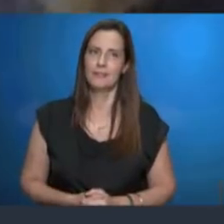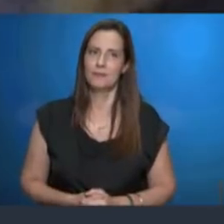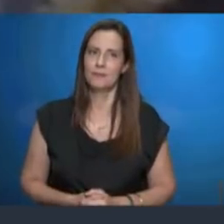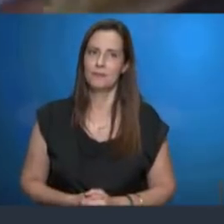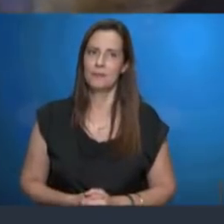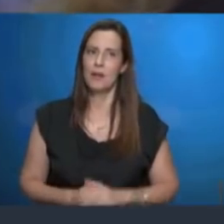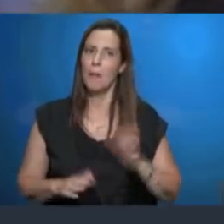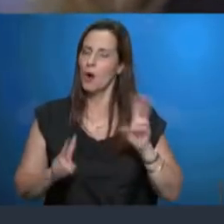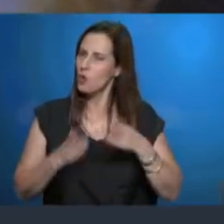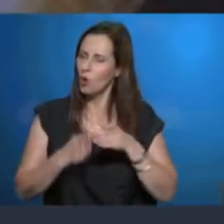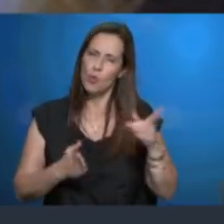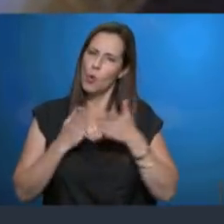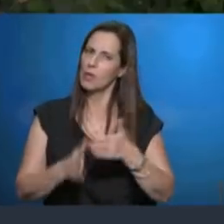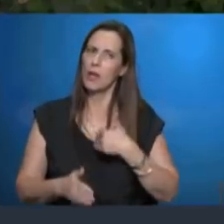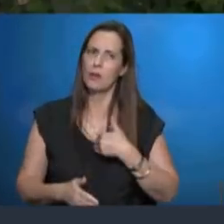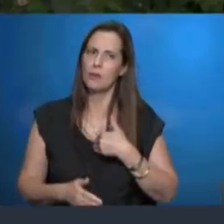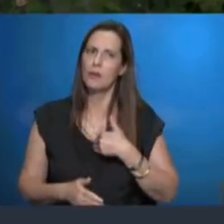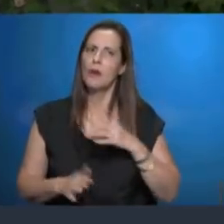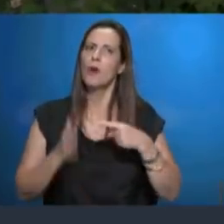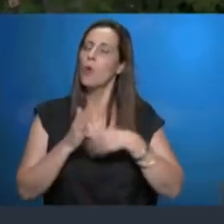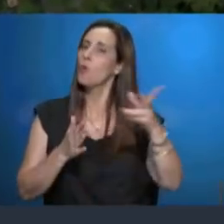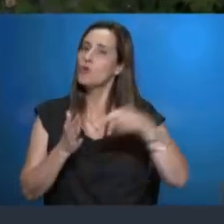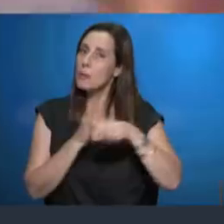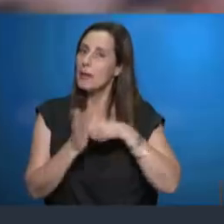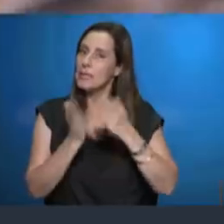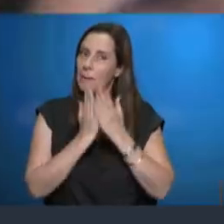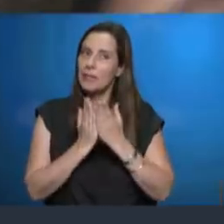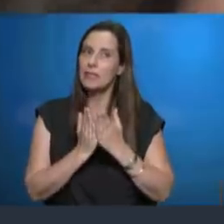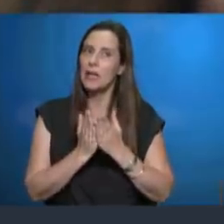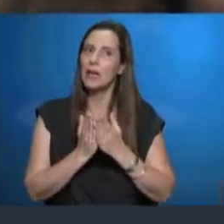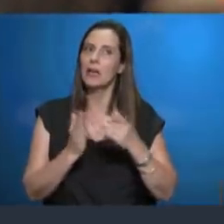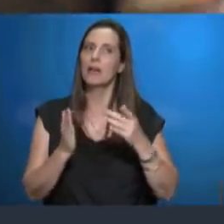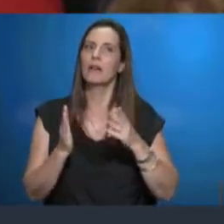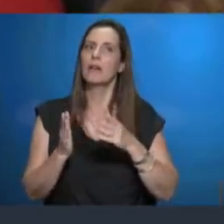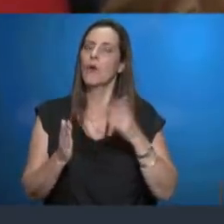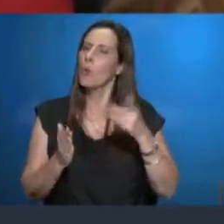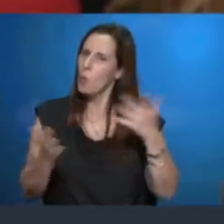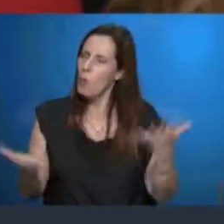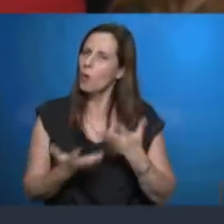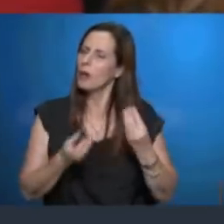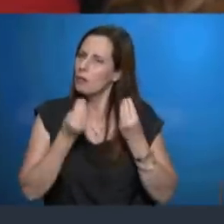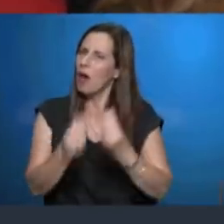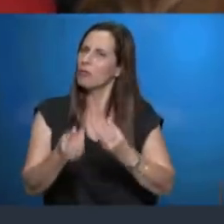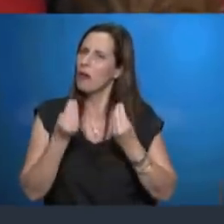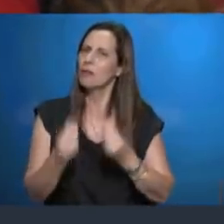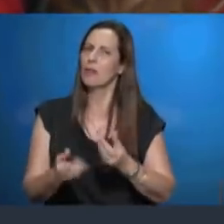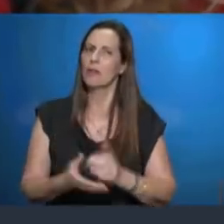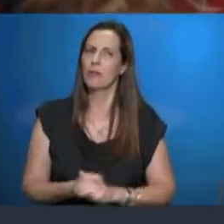מה שהוא יכול לעזור על זה? ומה למשל? ישפץ את הבית כנסת, שיסדר את הבית כנסת. הוא מעודד לתת.